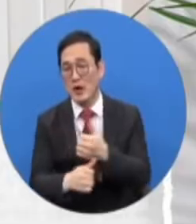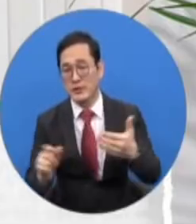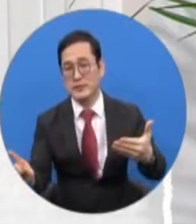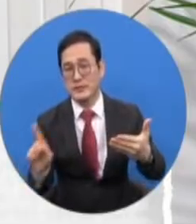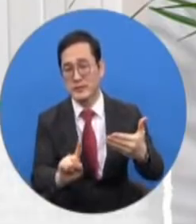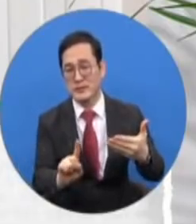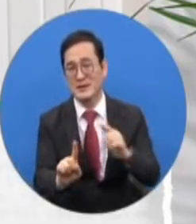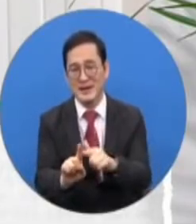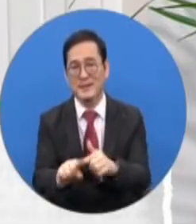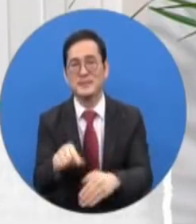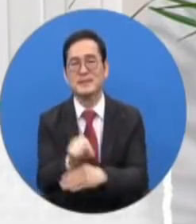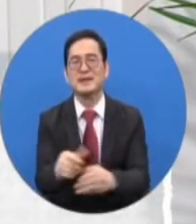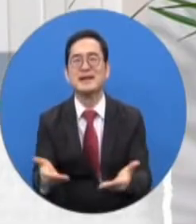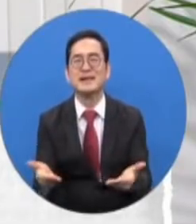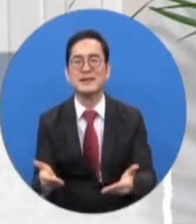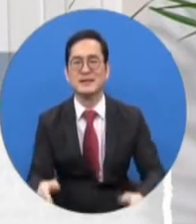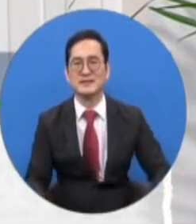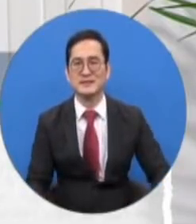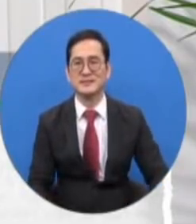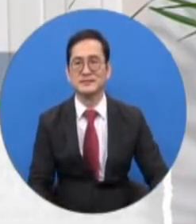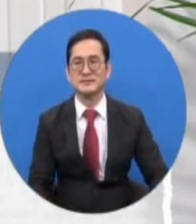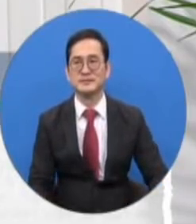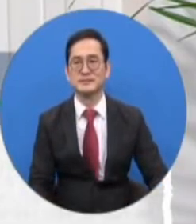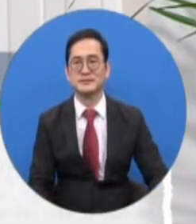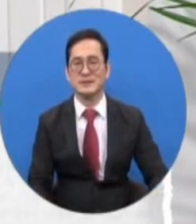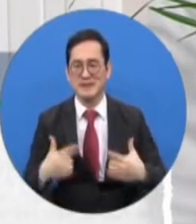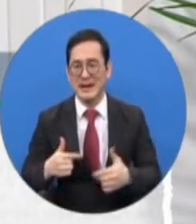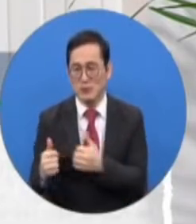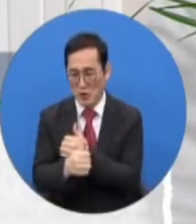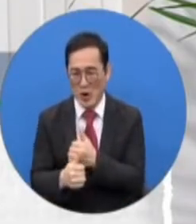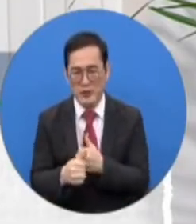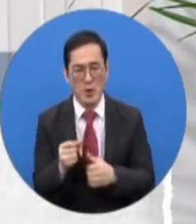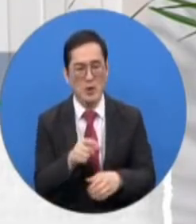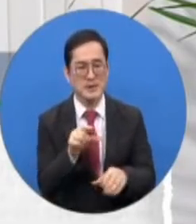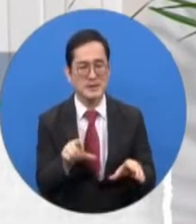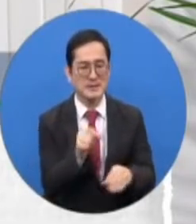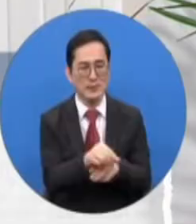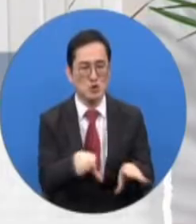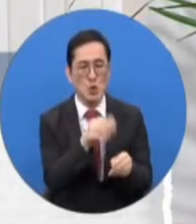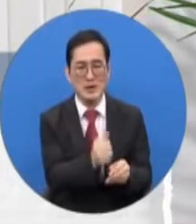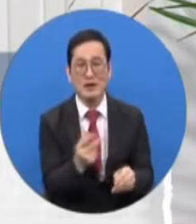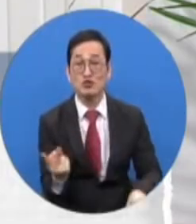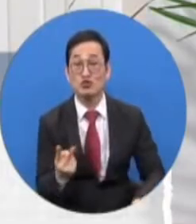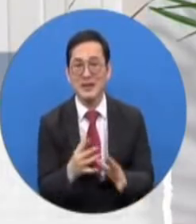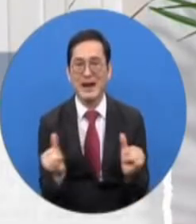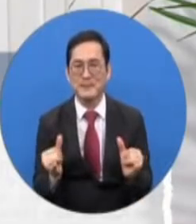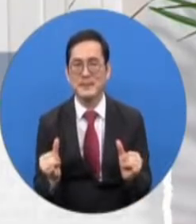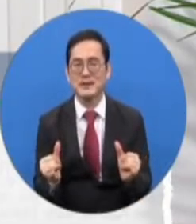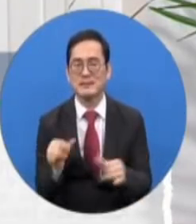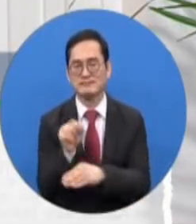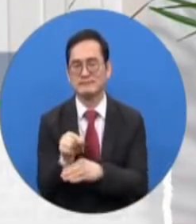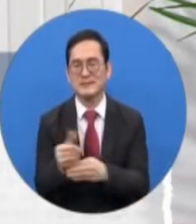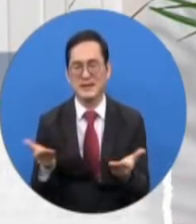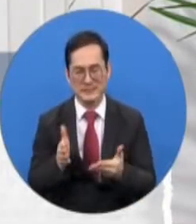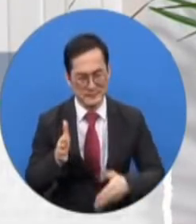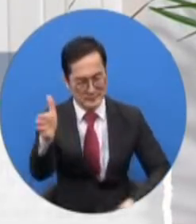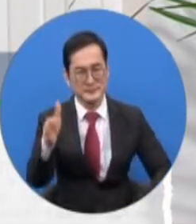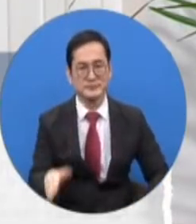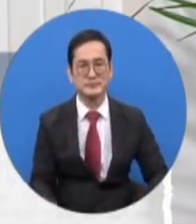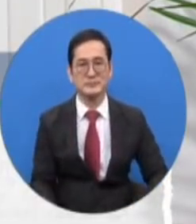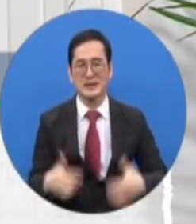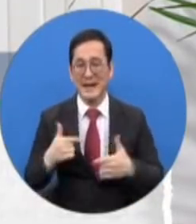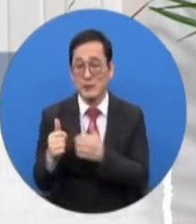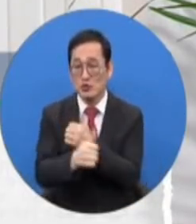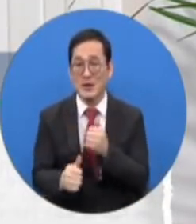합니다. 따라서 상임위원과 사무총장이 실질적으로 선거 업무를 다 한다고 보면 되는 겁니다. 그런데 상임위원을 지금까지 대통령이